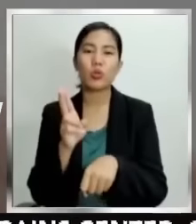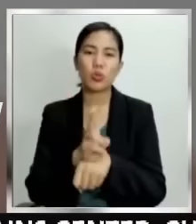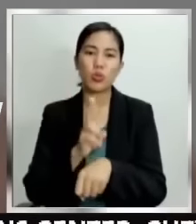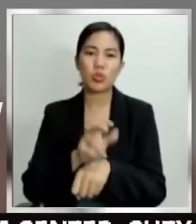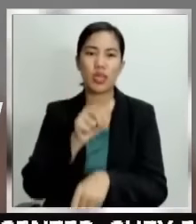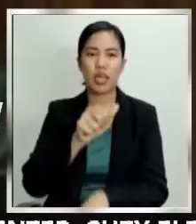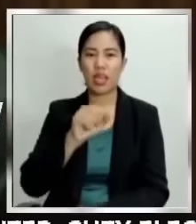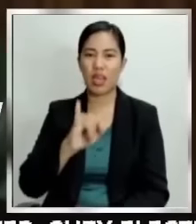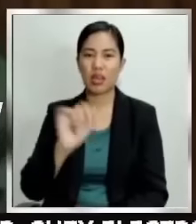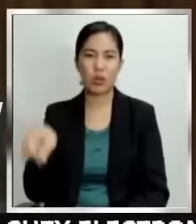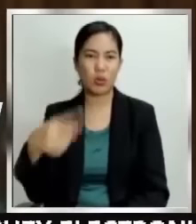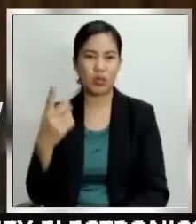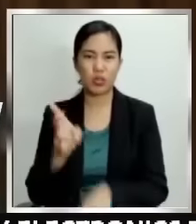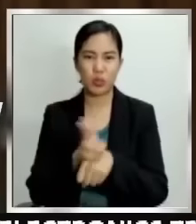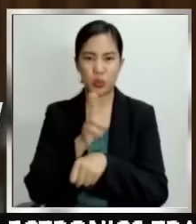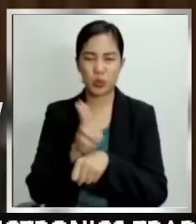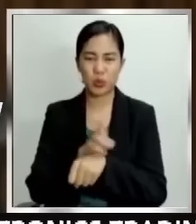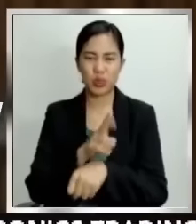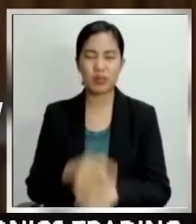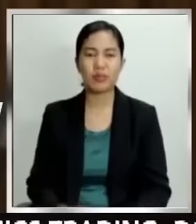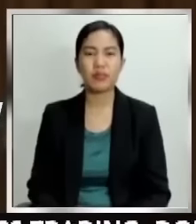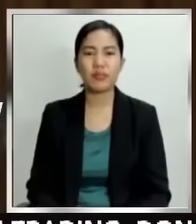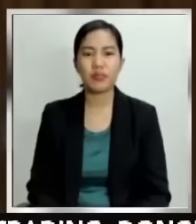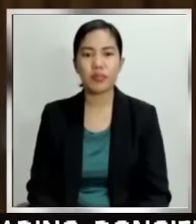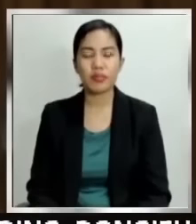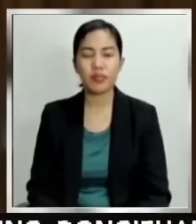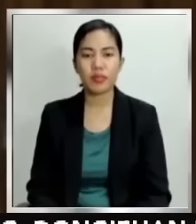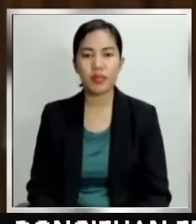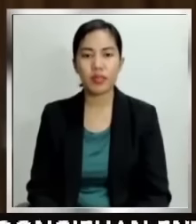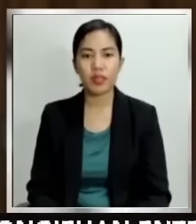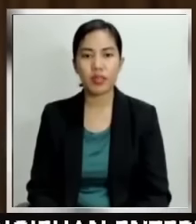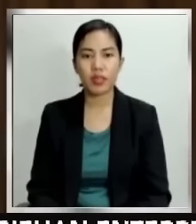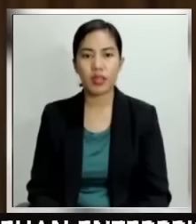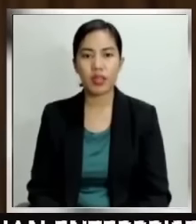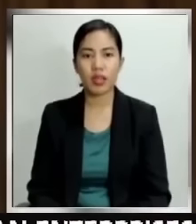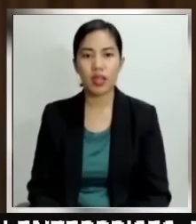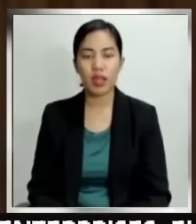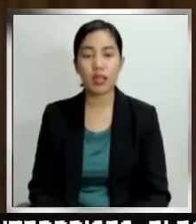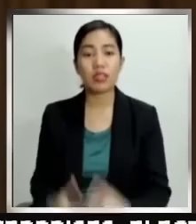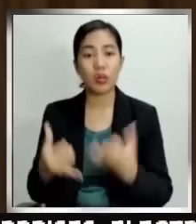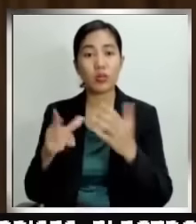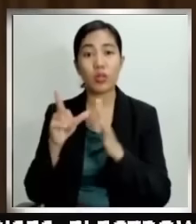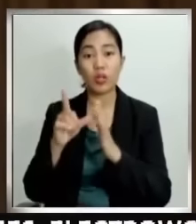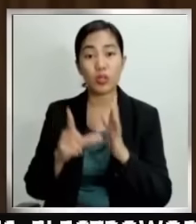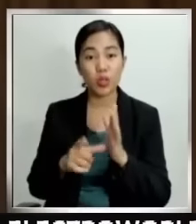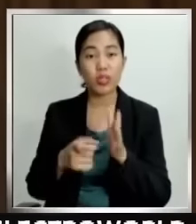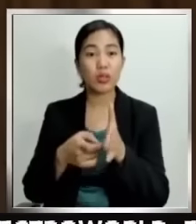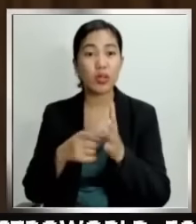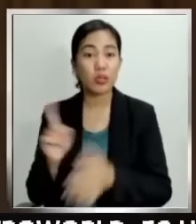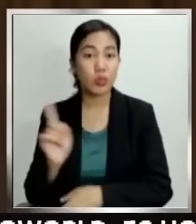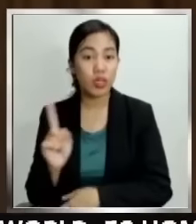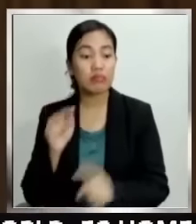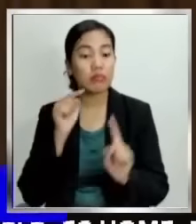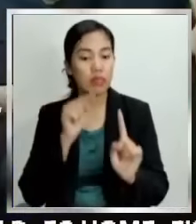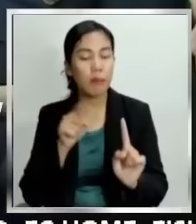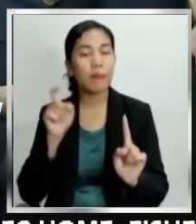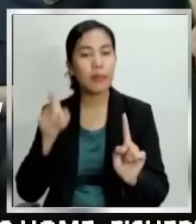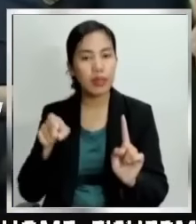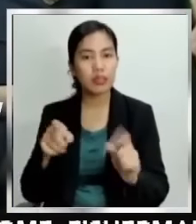ang ginagamit. The language of the law basically only requires that subscriber must enter their information